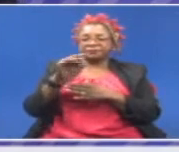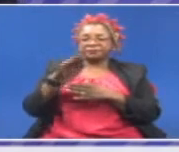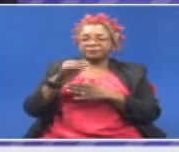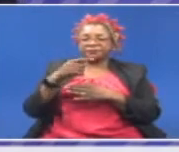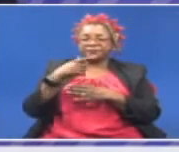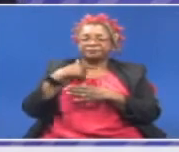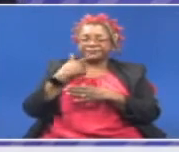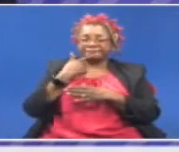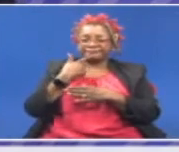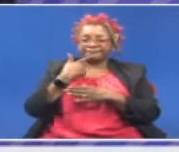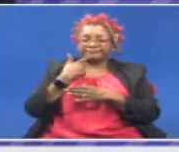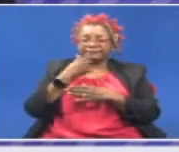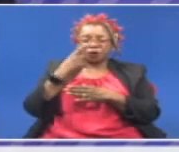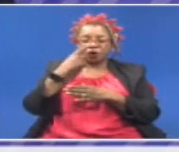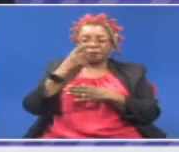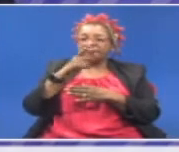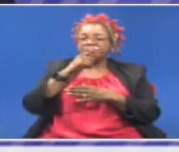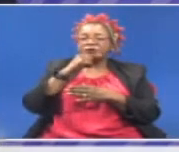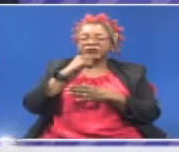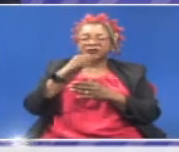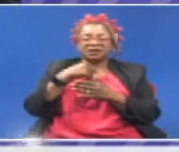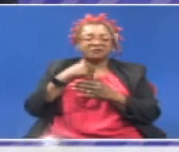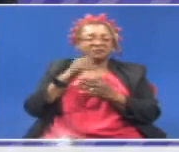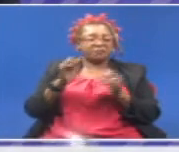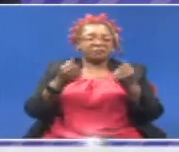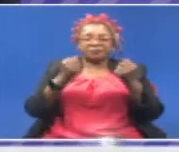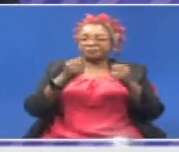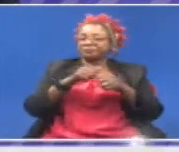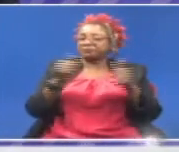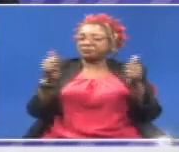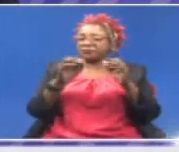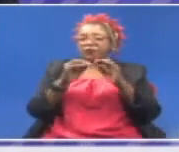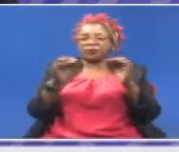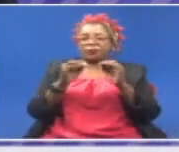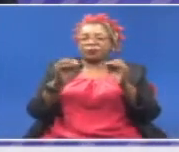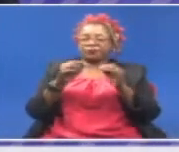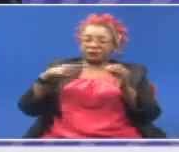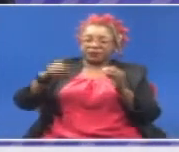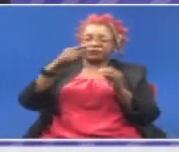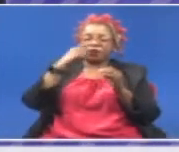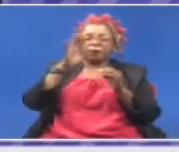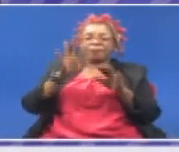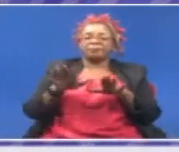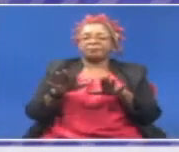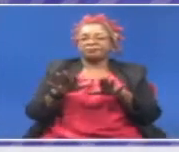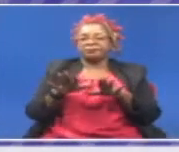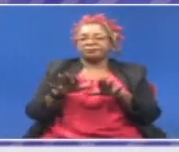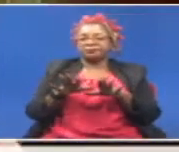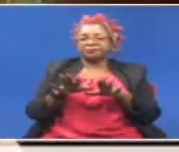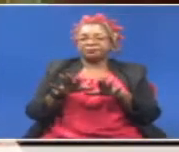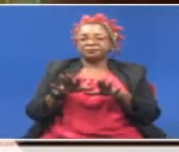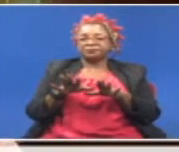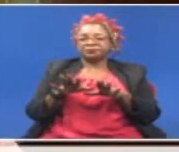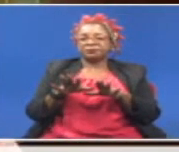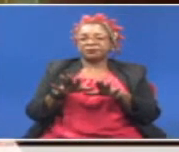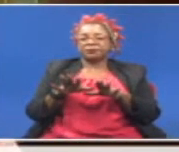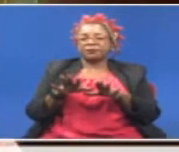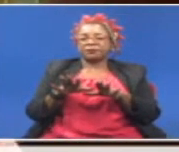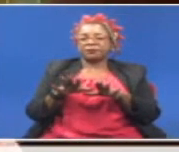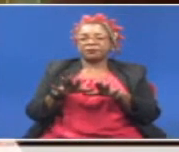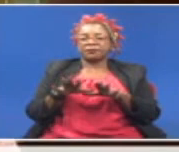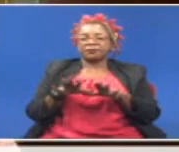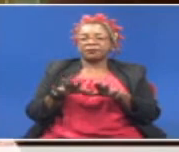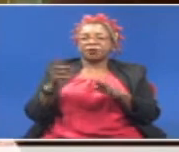haikuwa kwa usalama wa kutosha katika timu hiyo ikiwa ndo ilikuwa iko nyumbani Kakamega. We urge